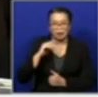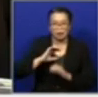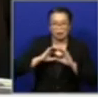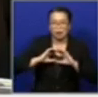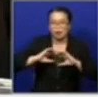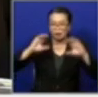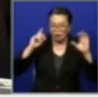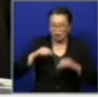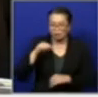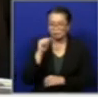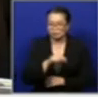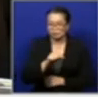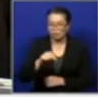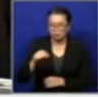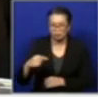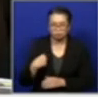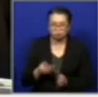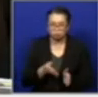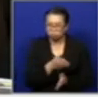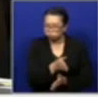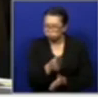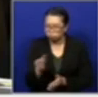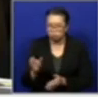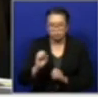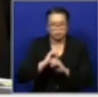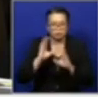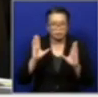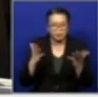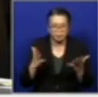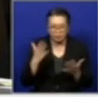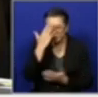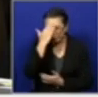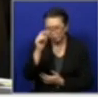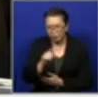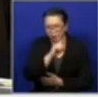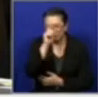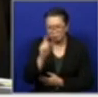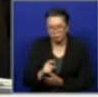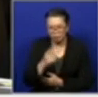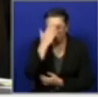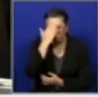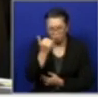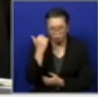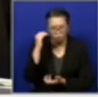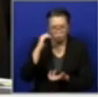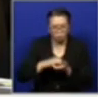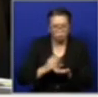าประเทศมาเสียเปรียบในหลายด้านด้วยการเข้าร่วมความตกลง CPTPP ค่ะ